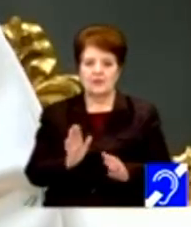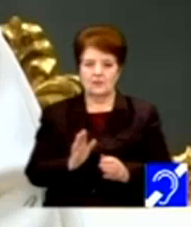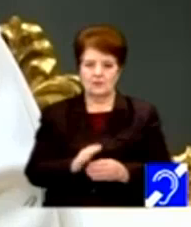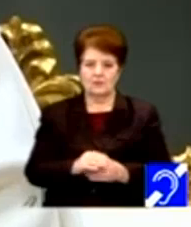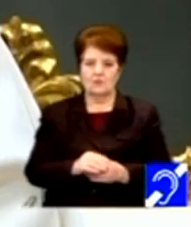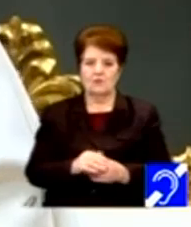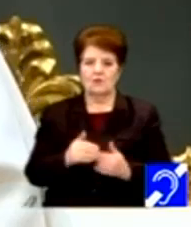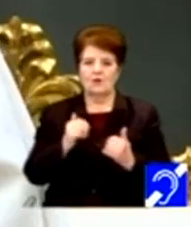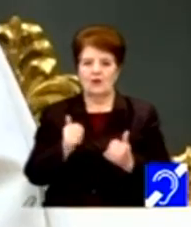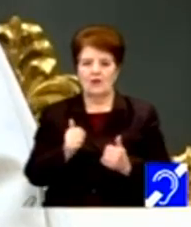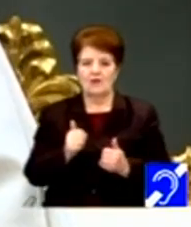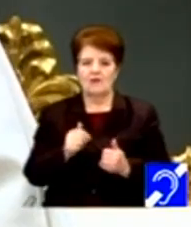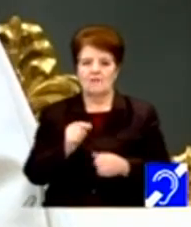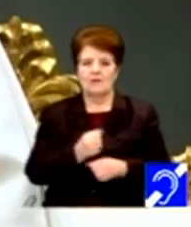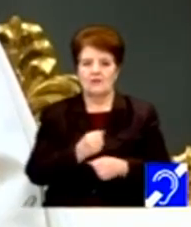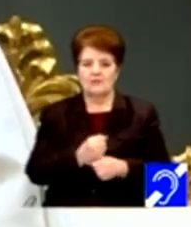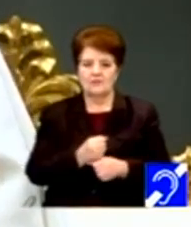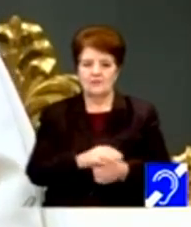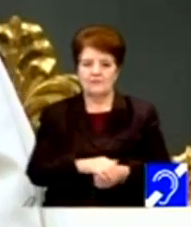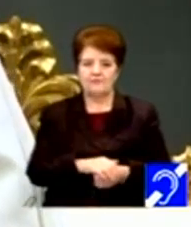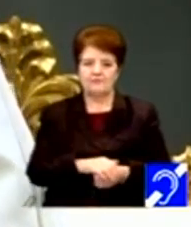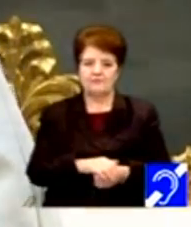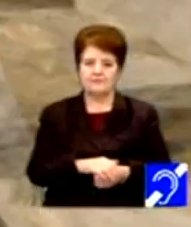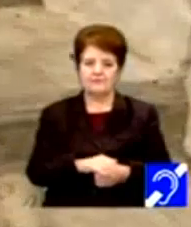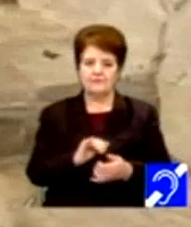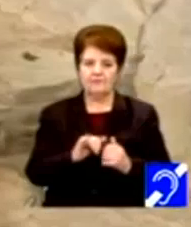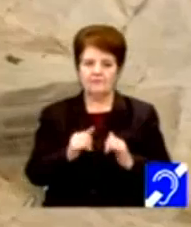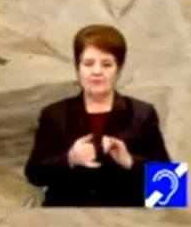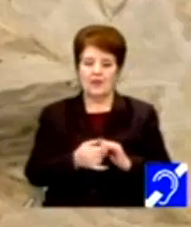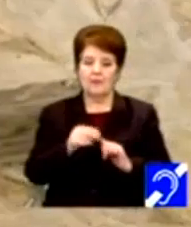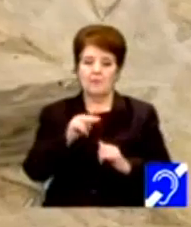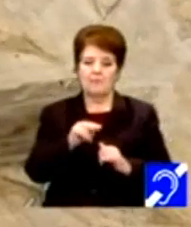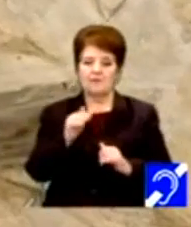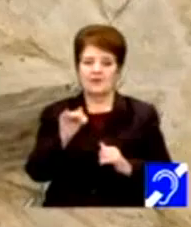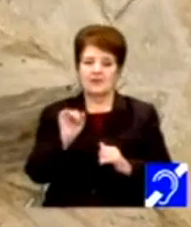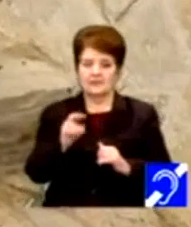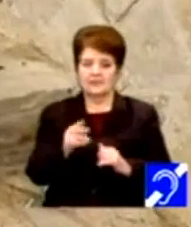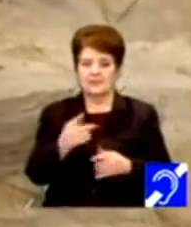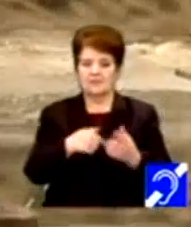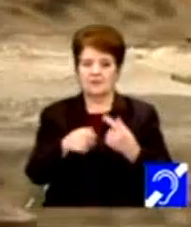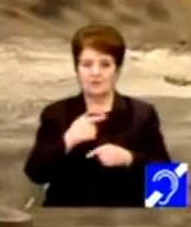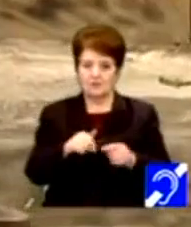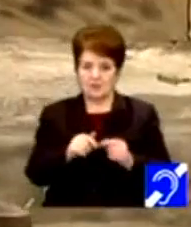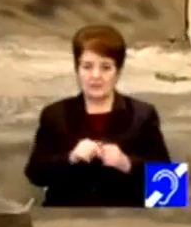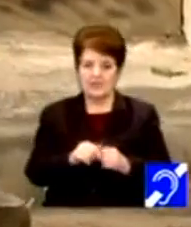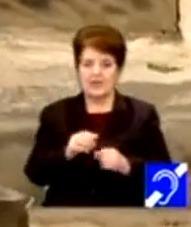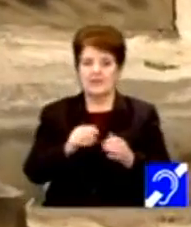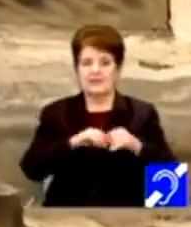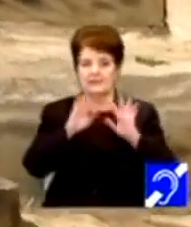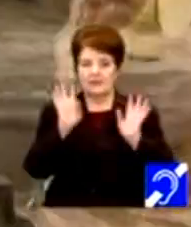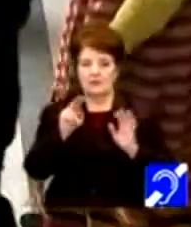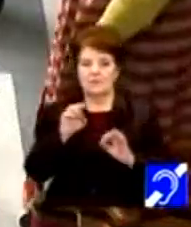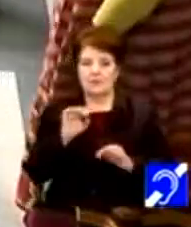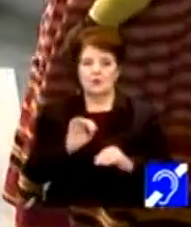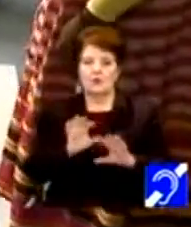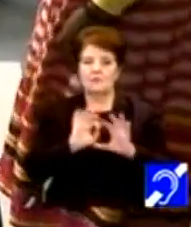basta. Il suo amore è incondizionato. Papa Francisc se va întoarce astăzi în Basilica Sfântul Petru, de unde va transmite